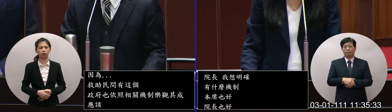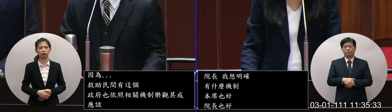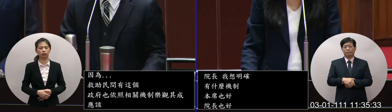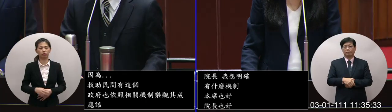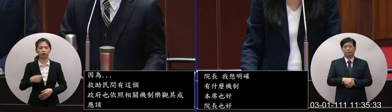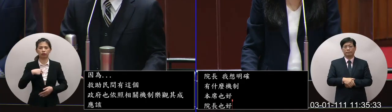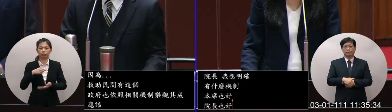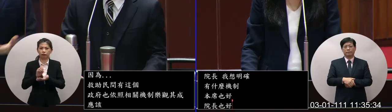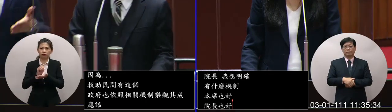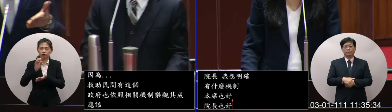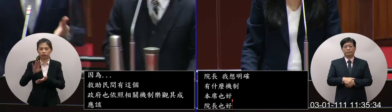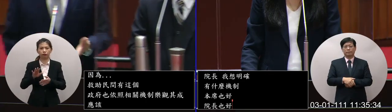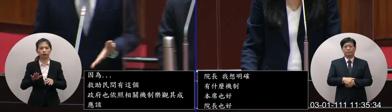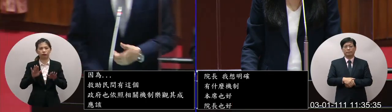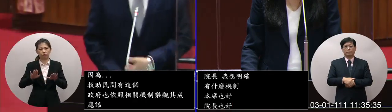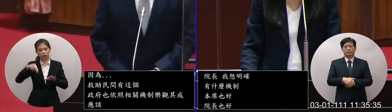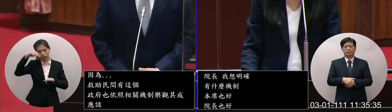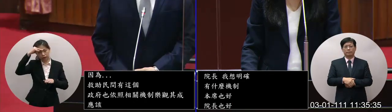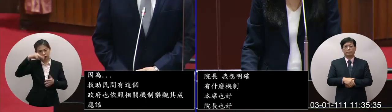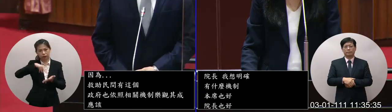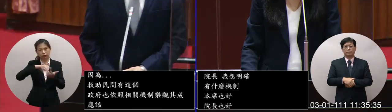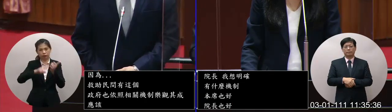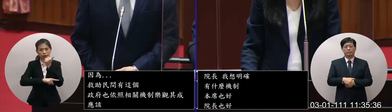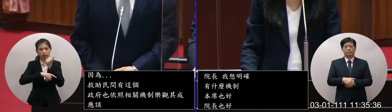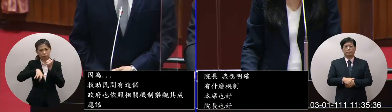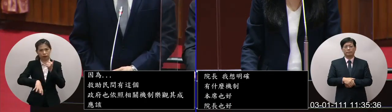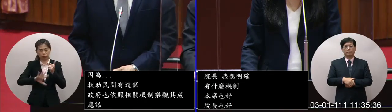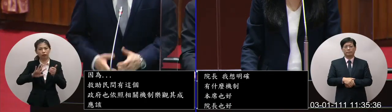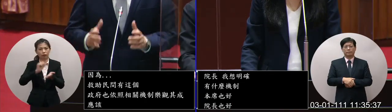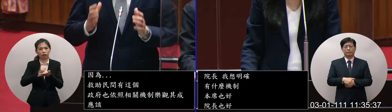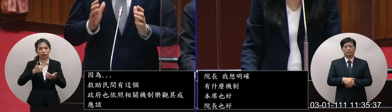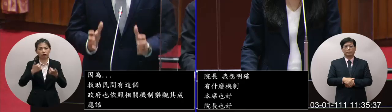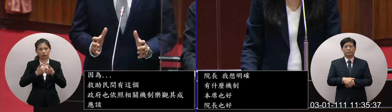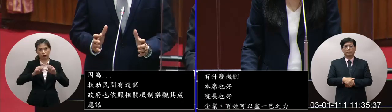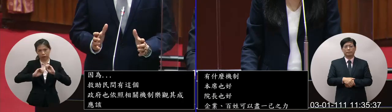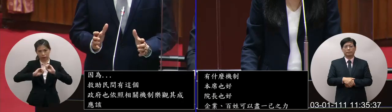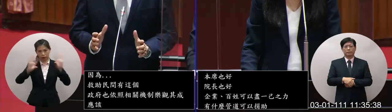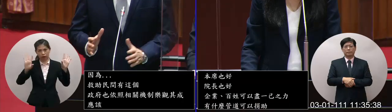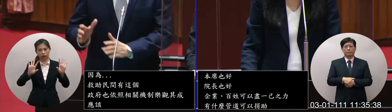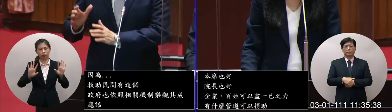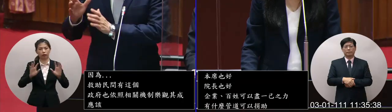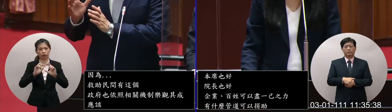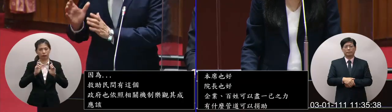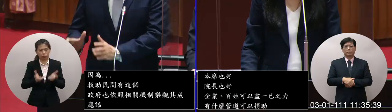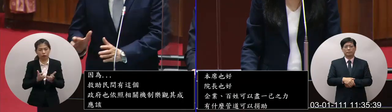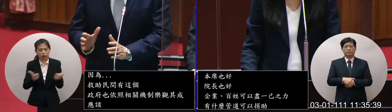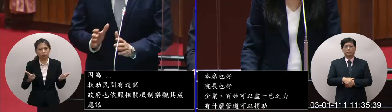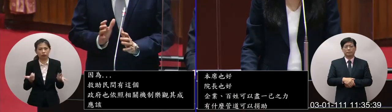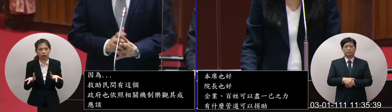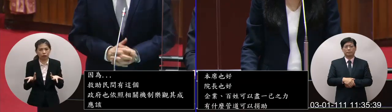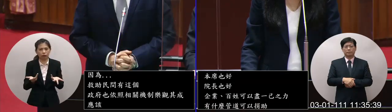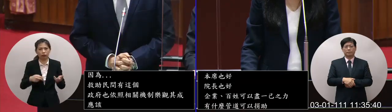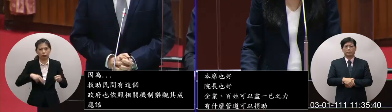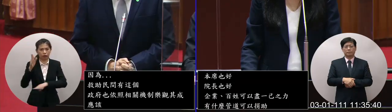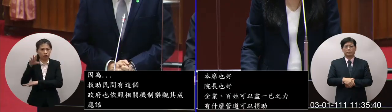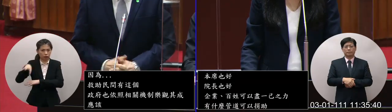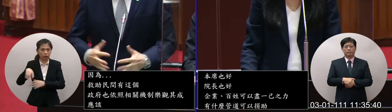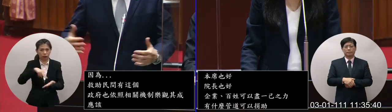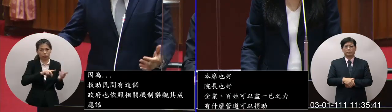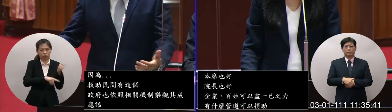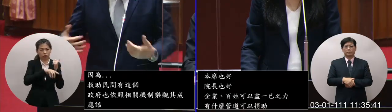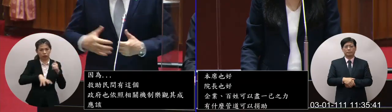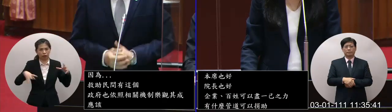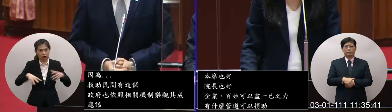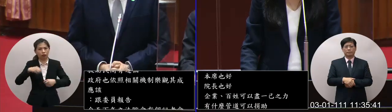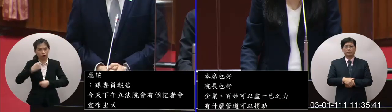跟委员报告一下，我们今天下午立法院就会有一个记者会来宣布一个非常重大的机制，这个是行政部门跟立法部门一起合